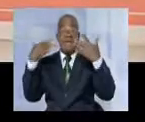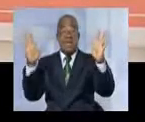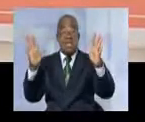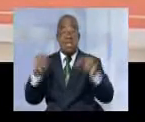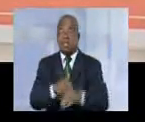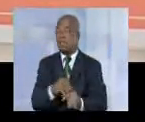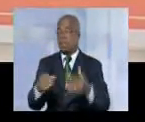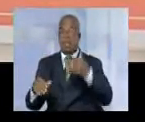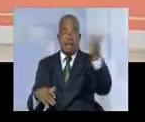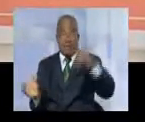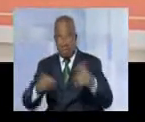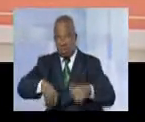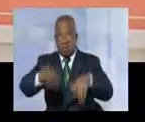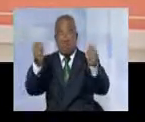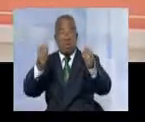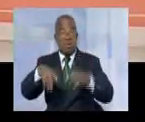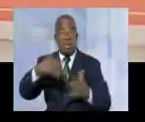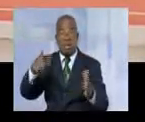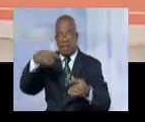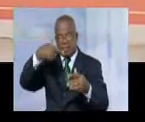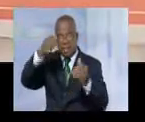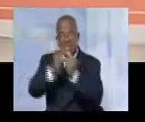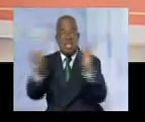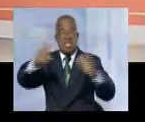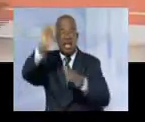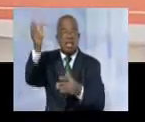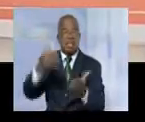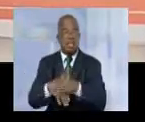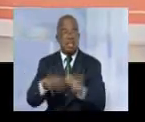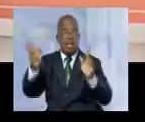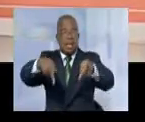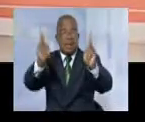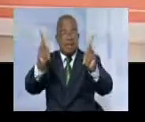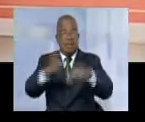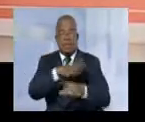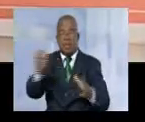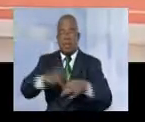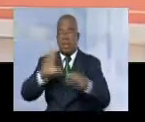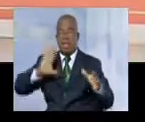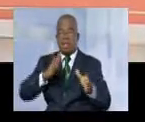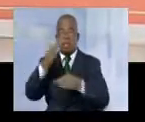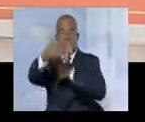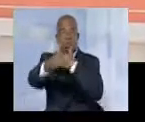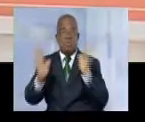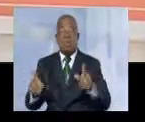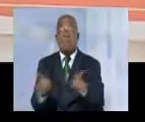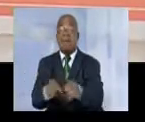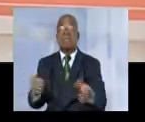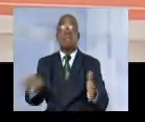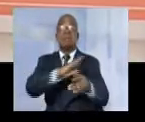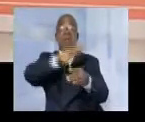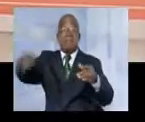faite sans autorisation du Burida. Si vous êtes élu maire, si vous êtes élu président du